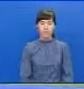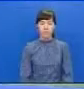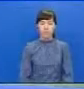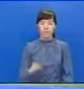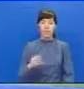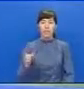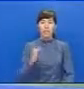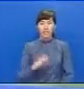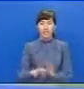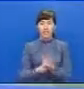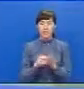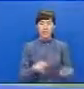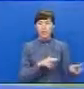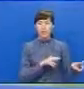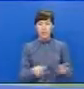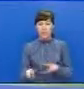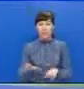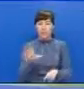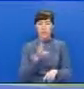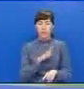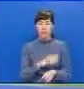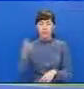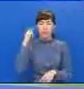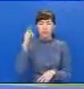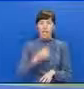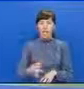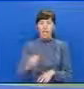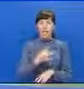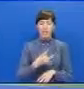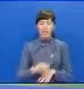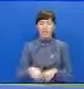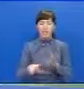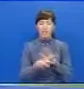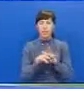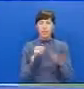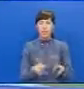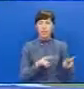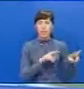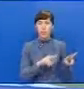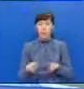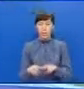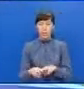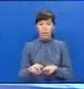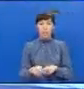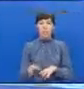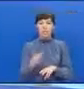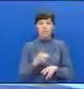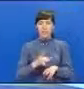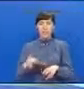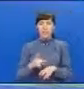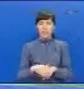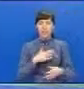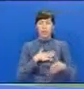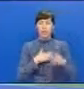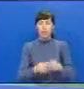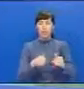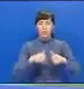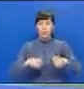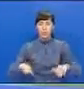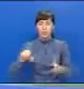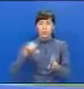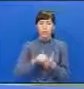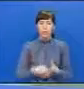Қазғұрттықтар сайлауға дайындықты пысықтады. Қазақстан Республикасындағы сайлауды бақылау жөндегі Республикалық қоғамдық комиссиясының